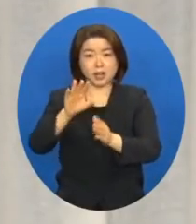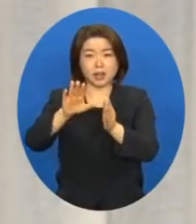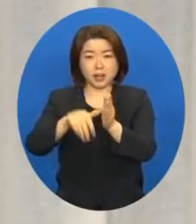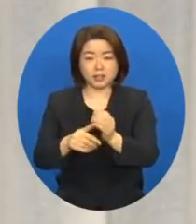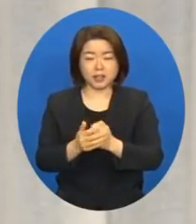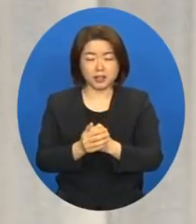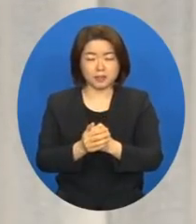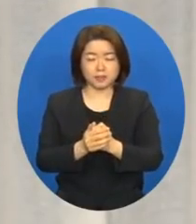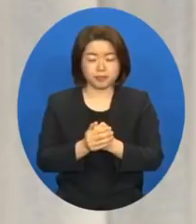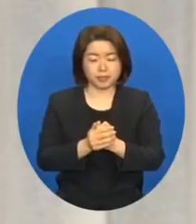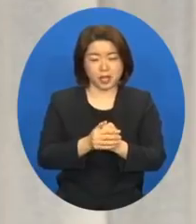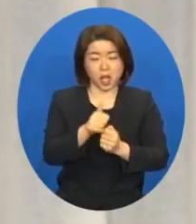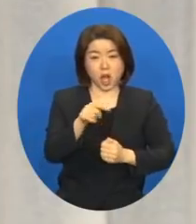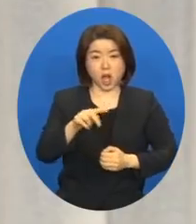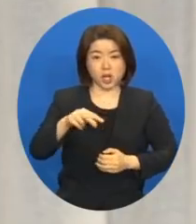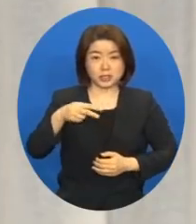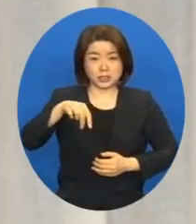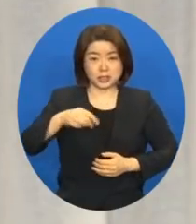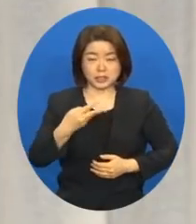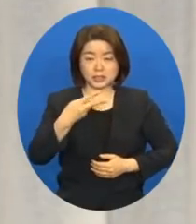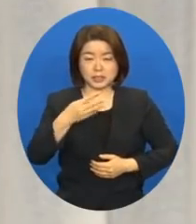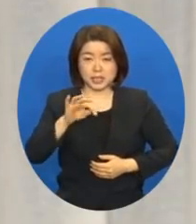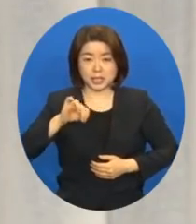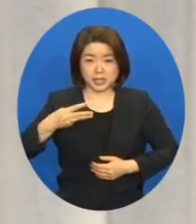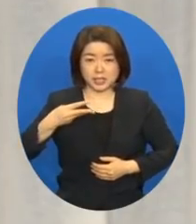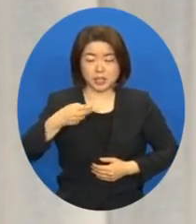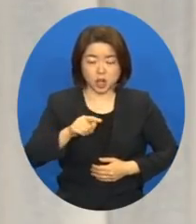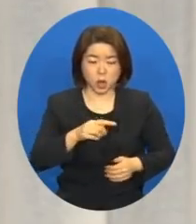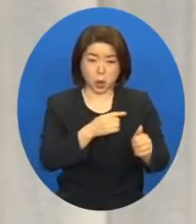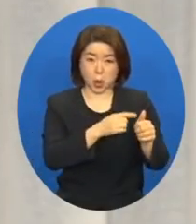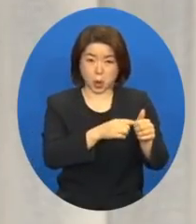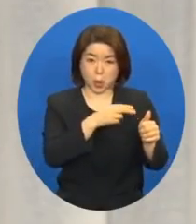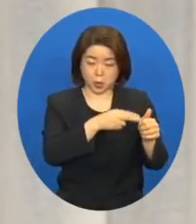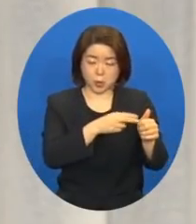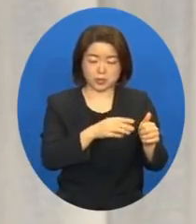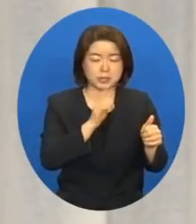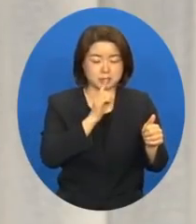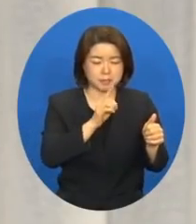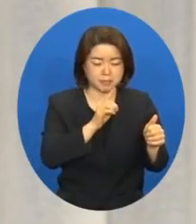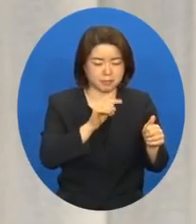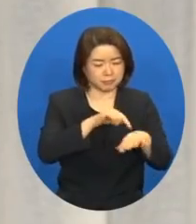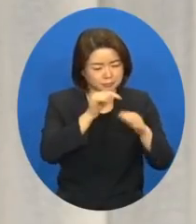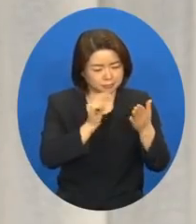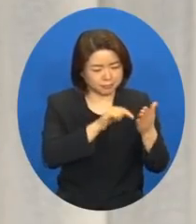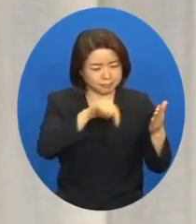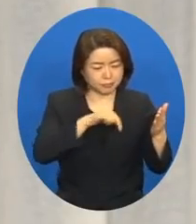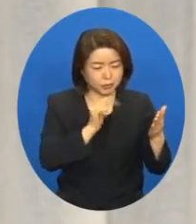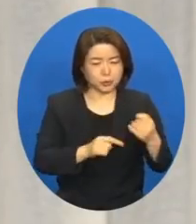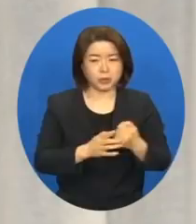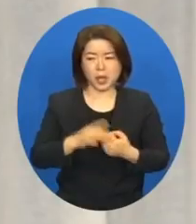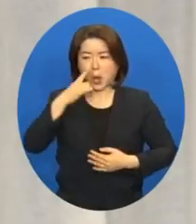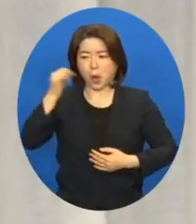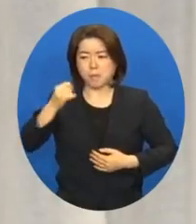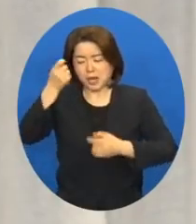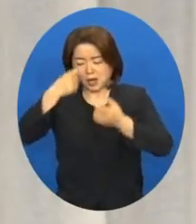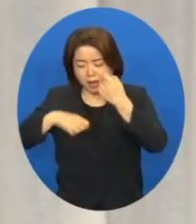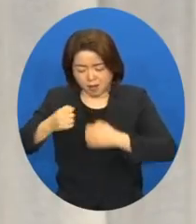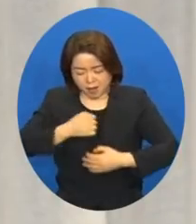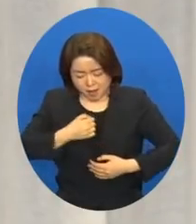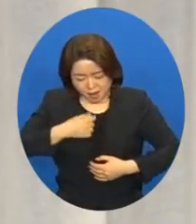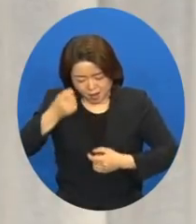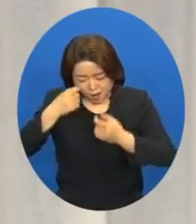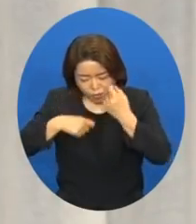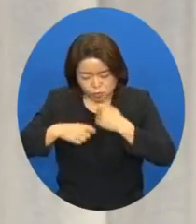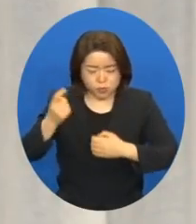테일러의 마음에 어머님의 통곡이 들렸다고 그랬습니다. 아들을